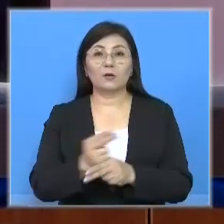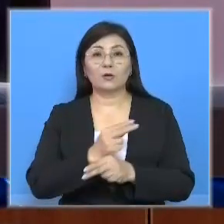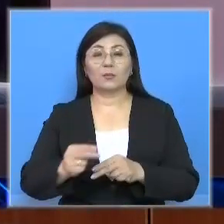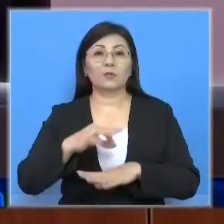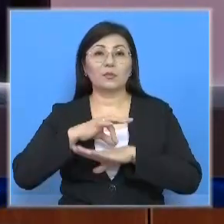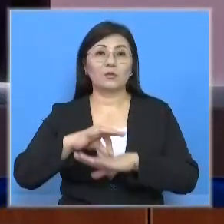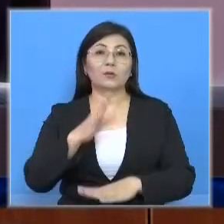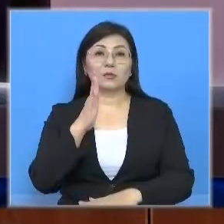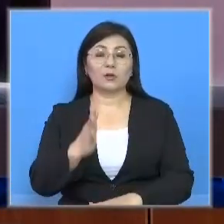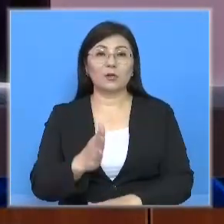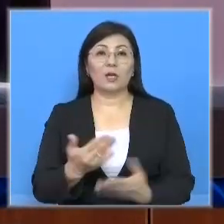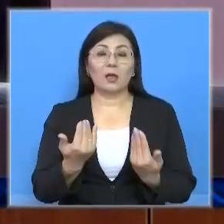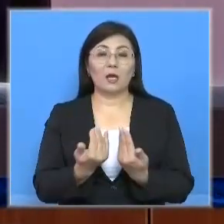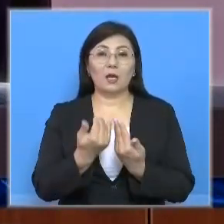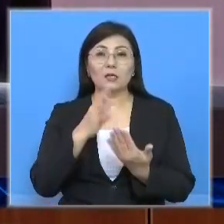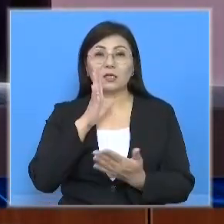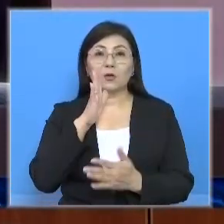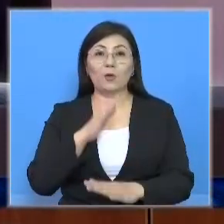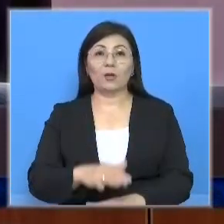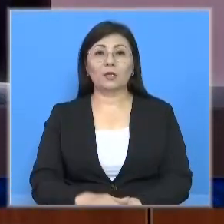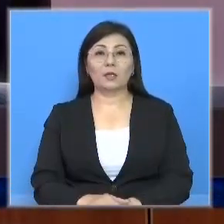жүргізіледі. Қазіргі уақытта